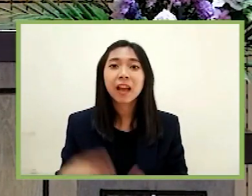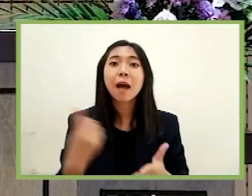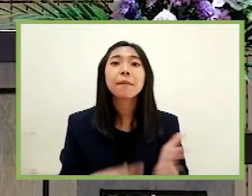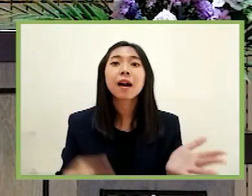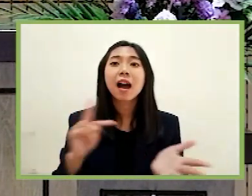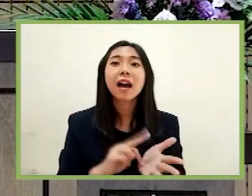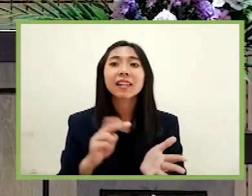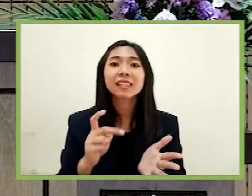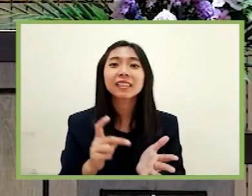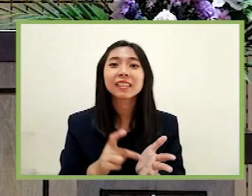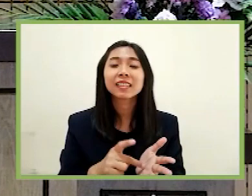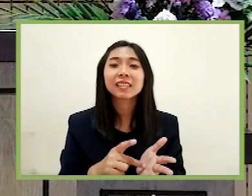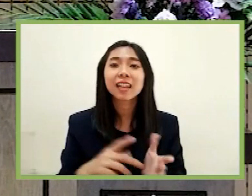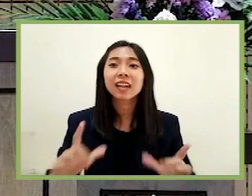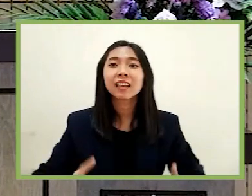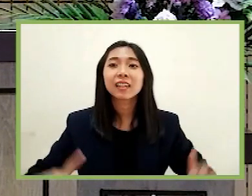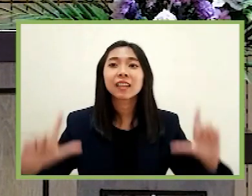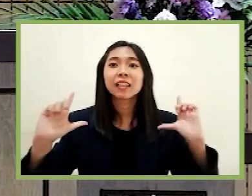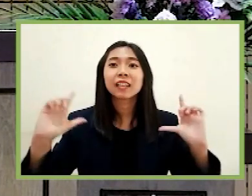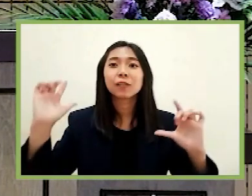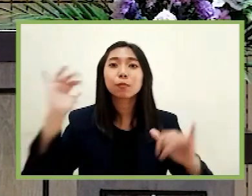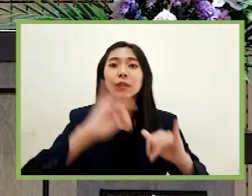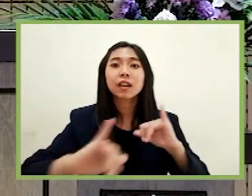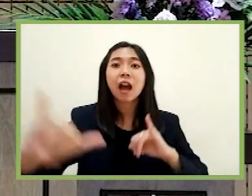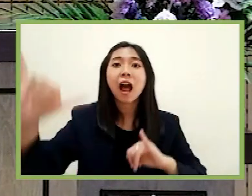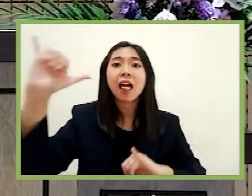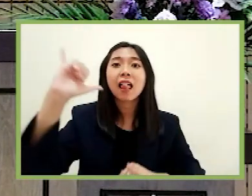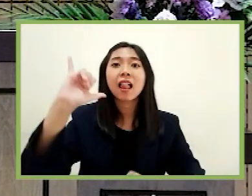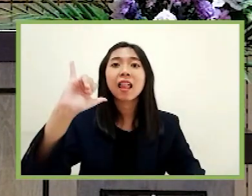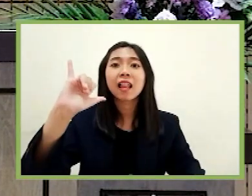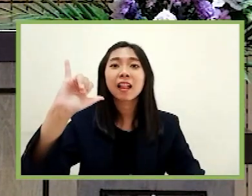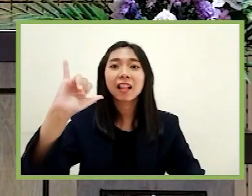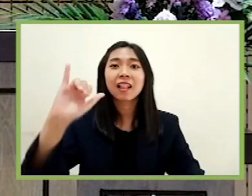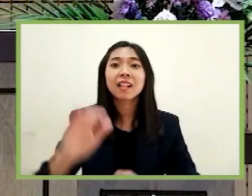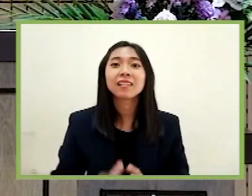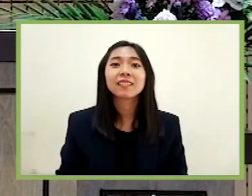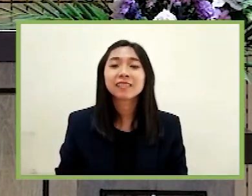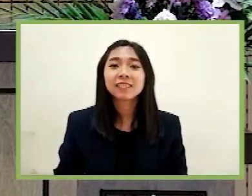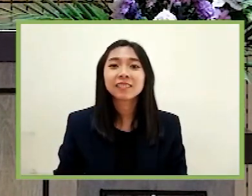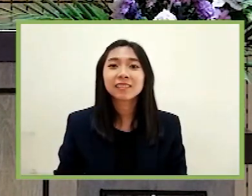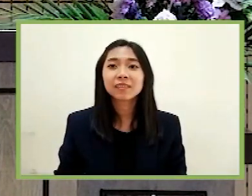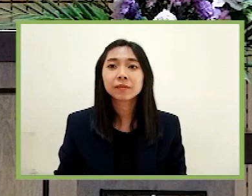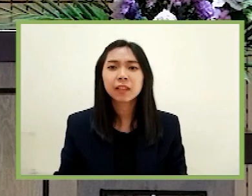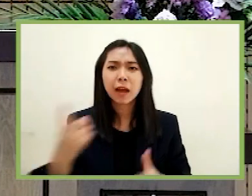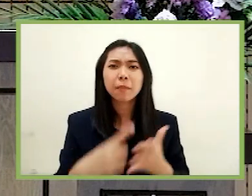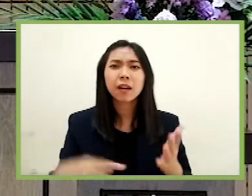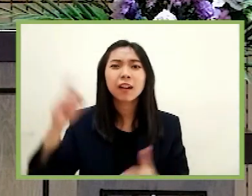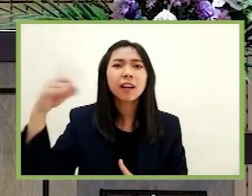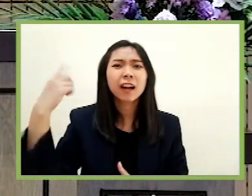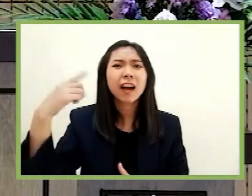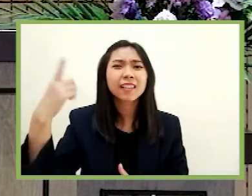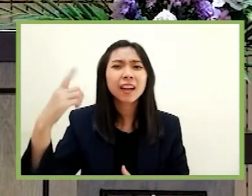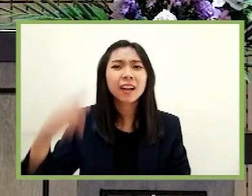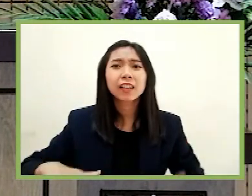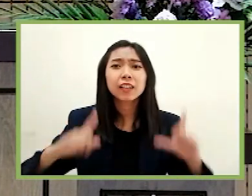aslinya apa sih definisi hidup abadi yang Tuhan berikan itu apakah ini hanya terkait dengan soal